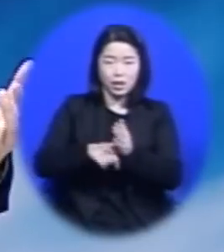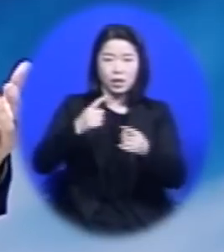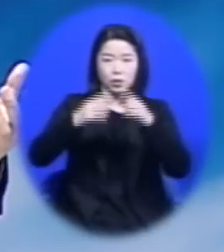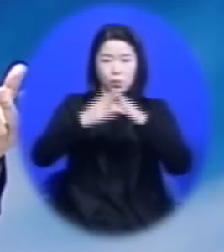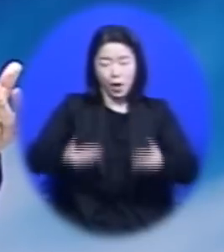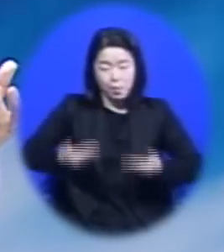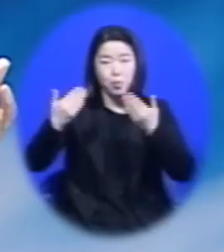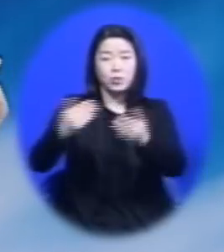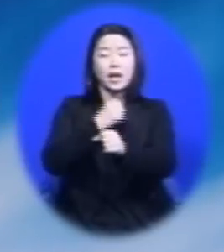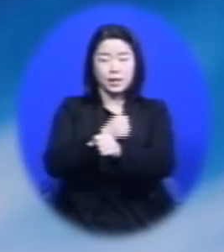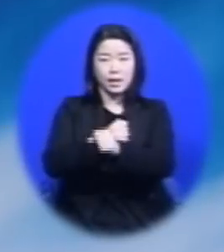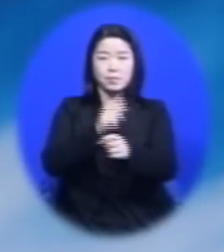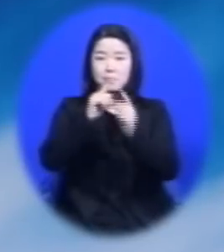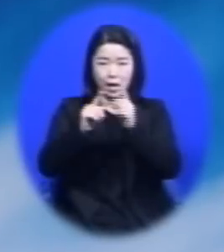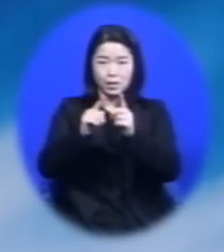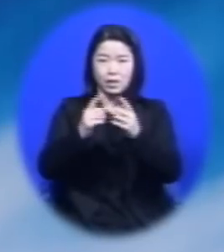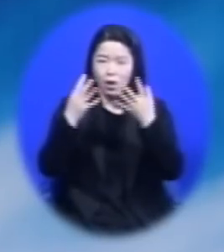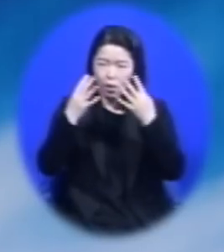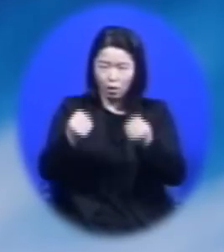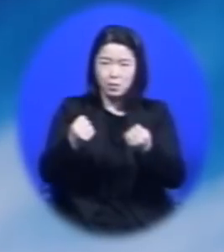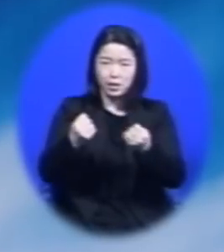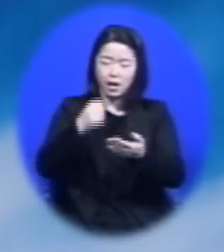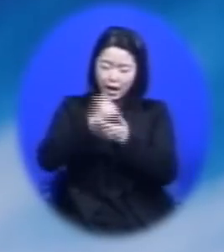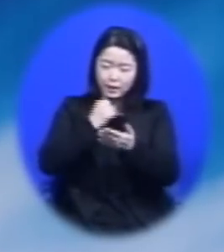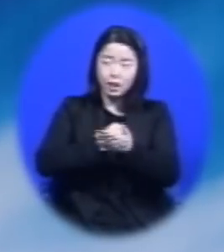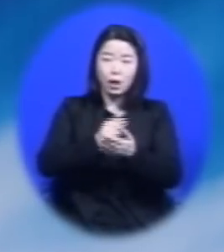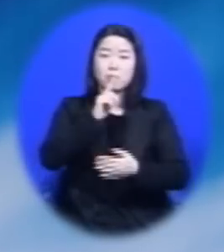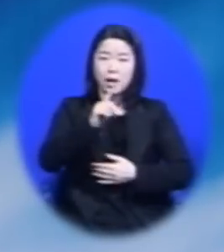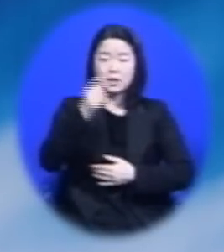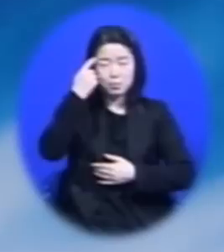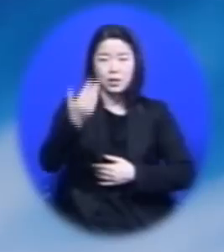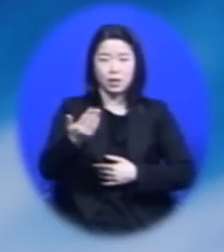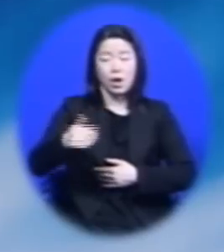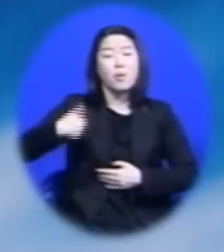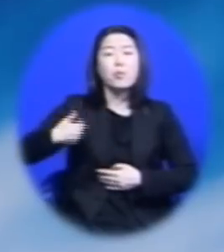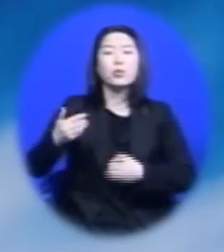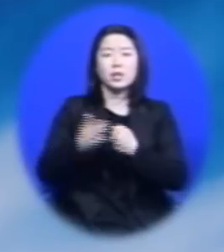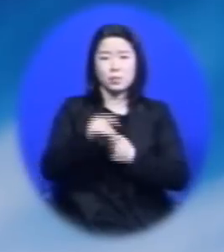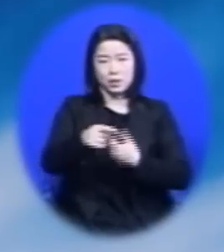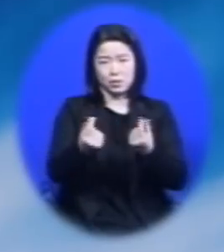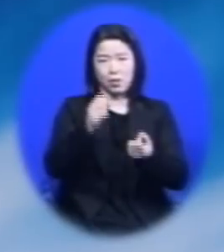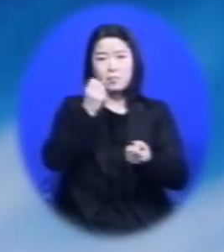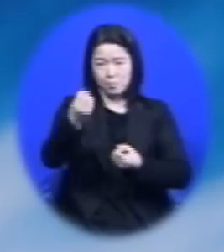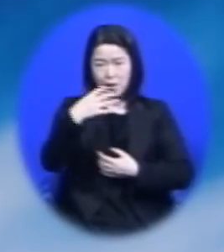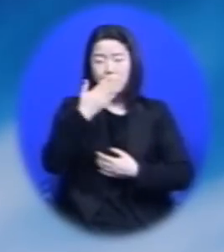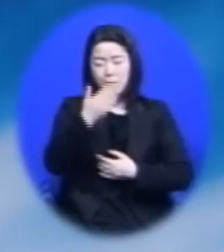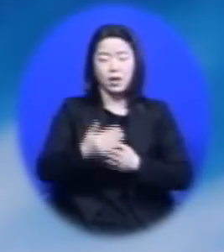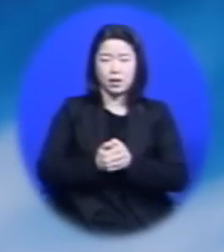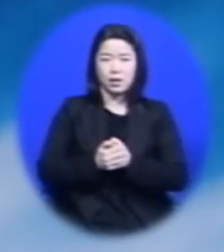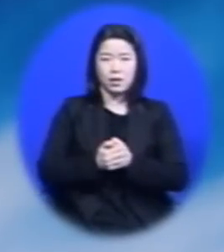봉사도 하겠습니다라고 하는 말이 얼마나 안타까운 이야기입니까 모르니까 그렇게 이야기하는 거